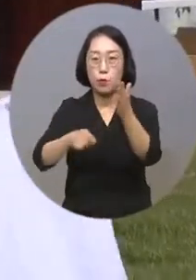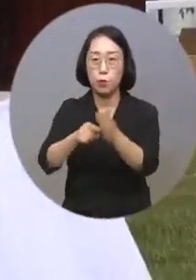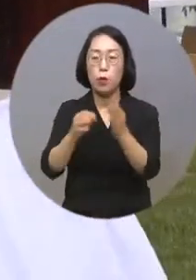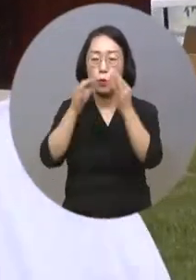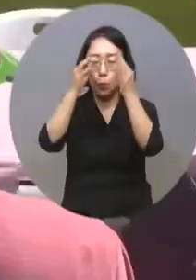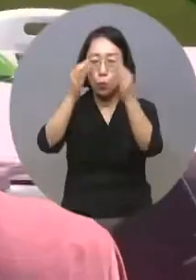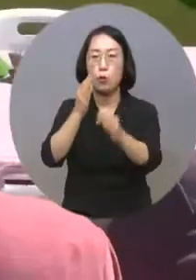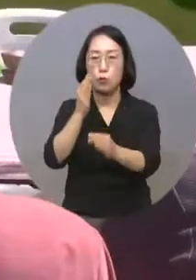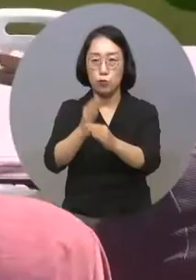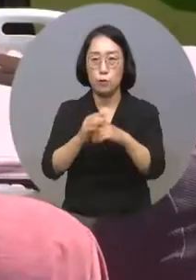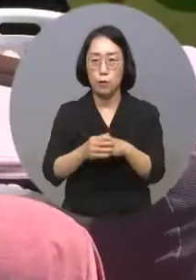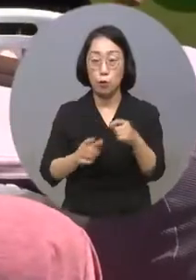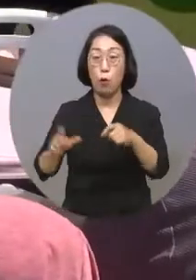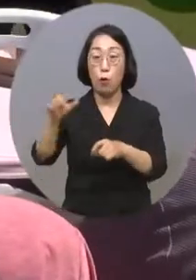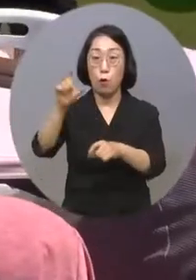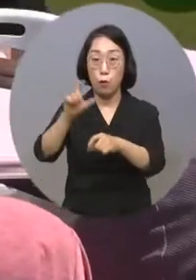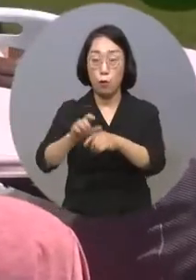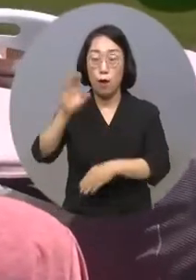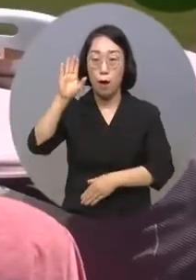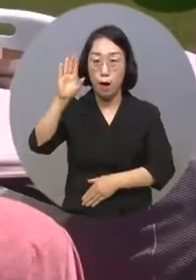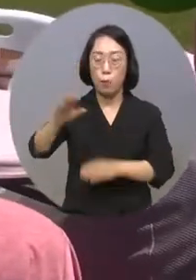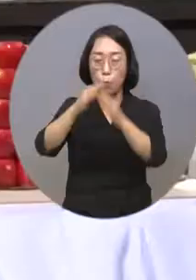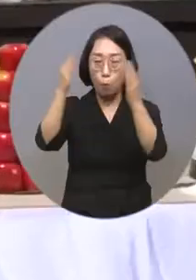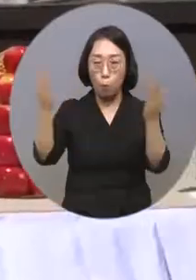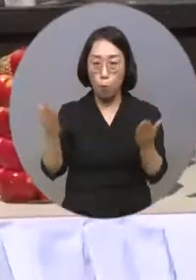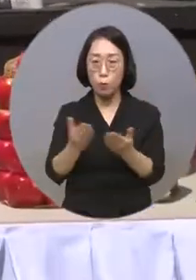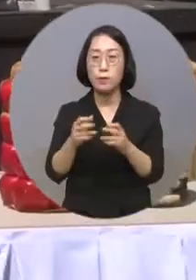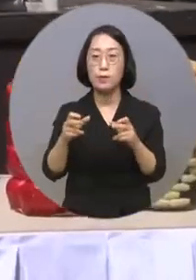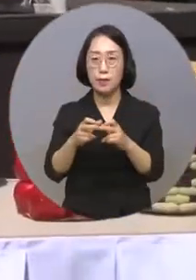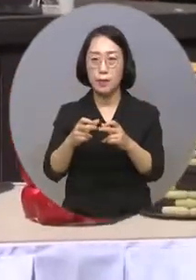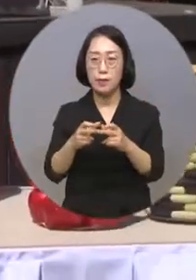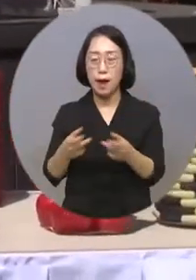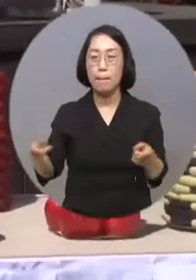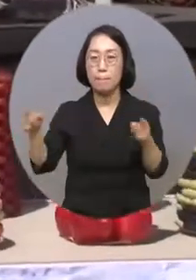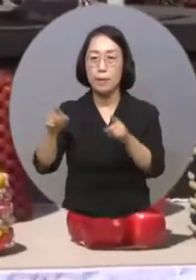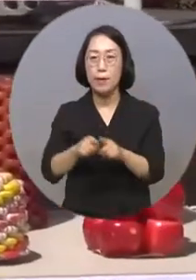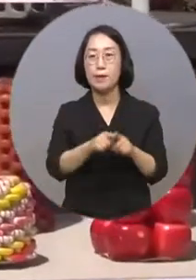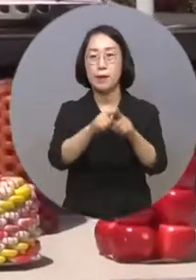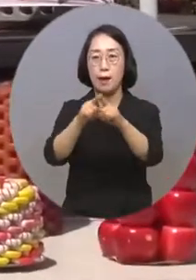있습니다. 더 나아가 앞으로 모든 장애인들이 더불어